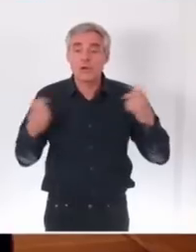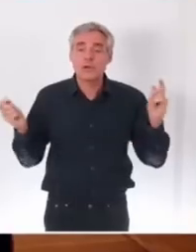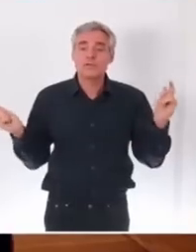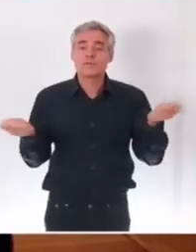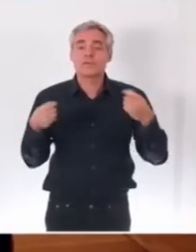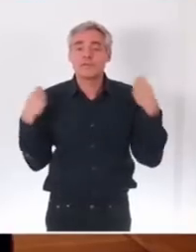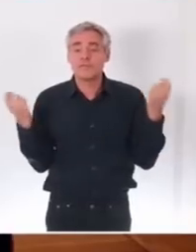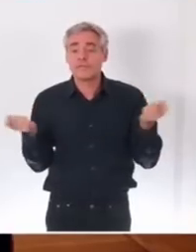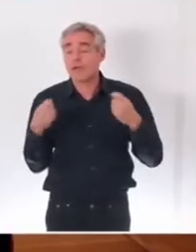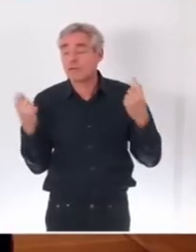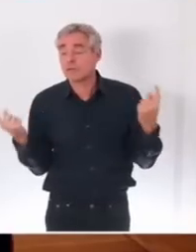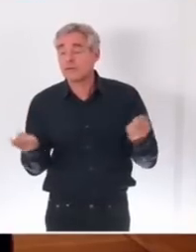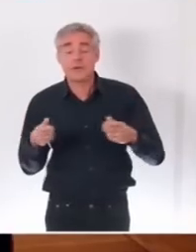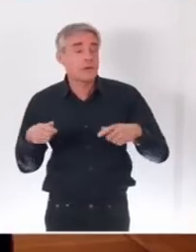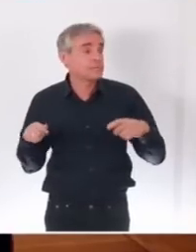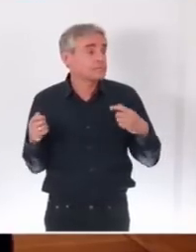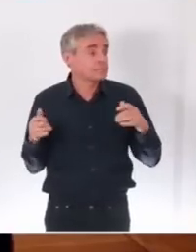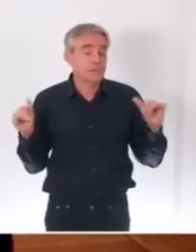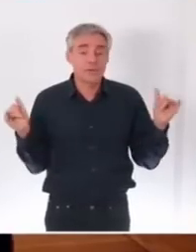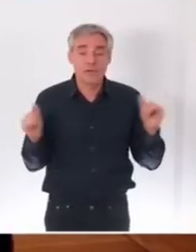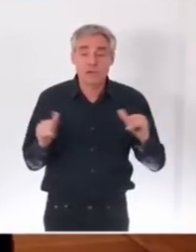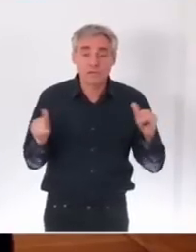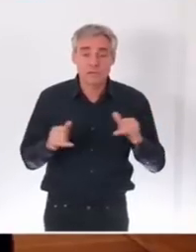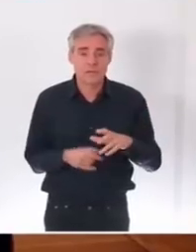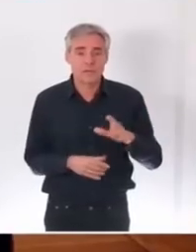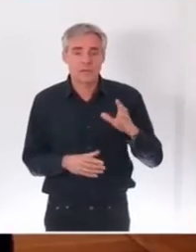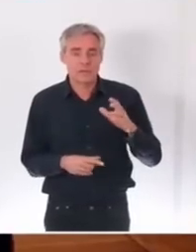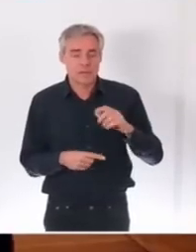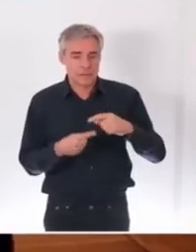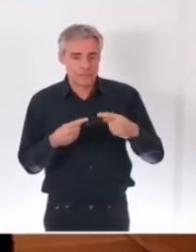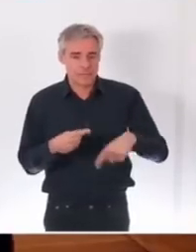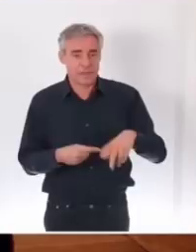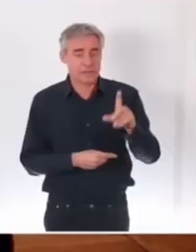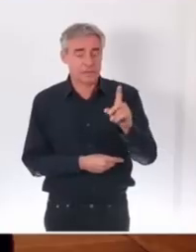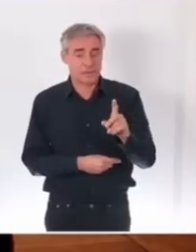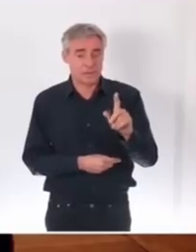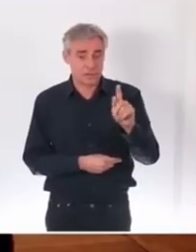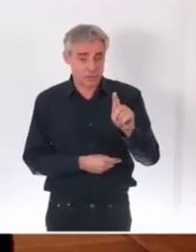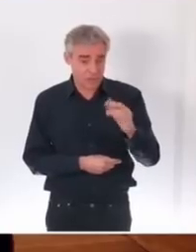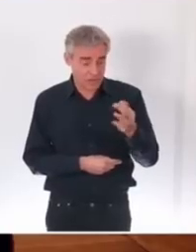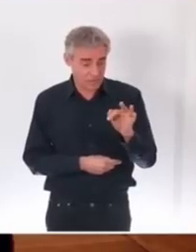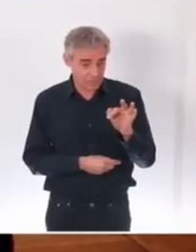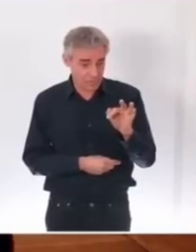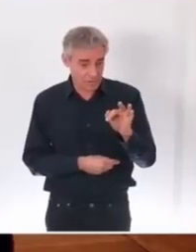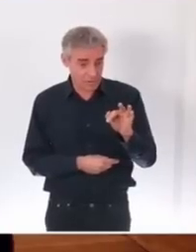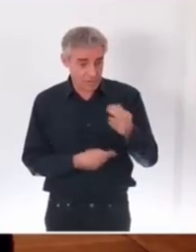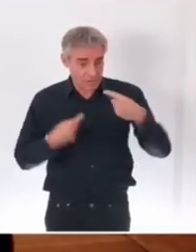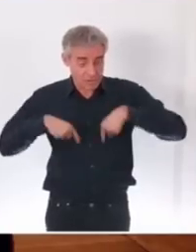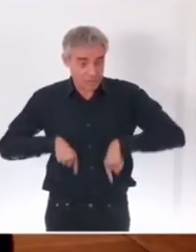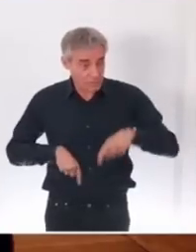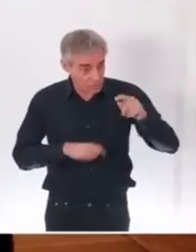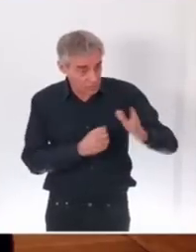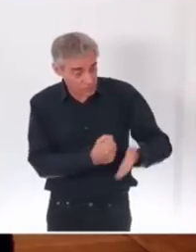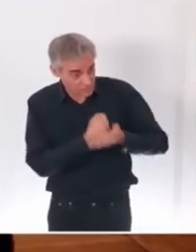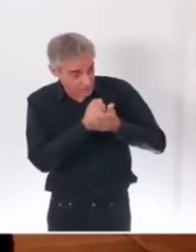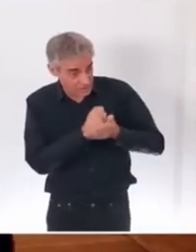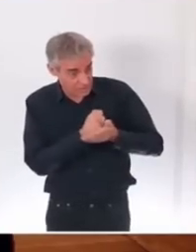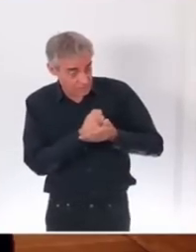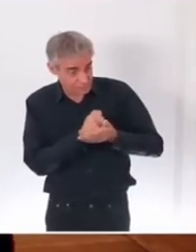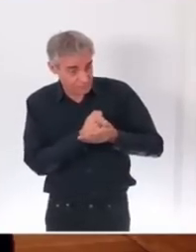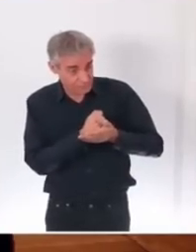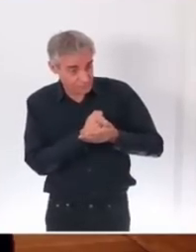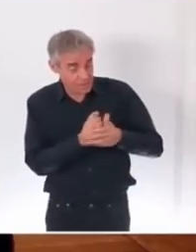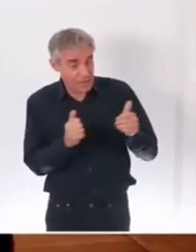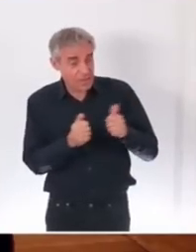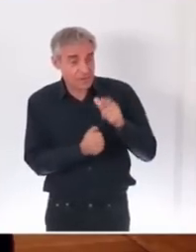Bon. La réalité, la perte de la DGF, d'un gouvernement que vous souteniez, et autour de vous, vous aviez des gens actifs là-dedans. Sous